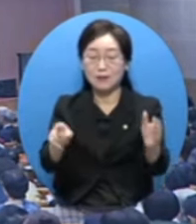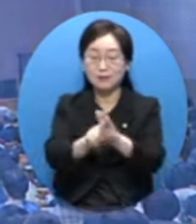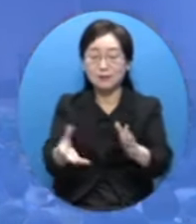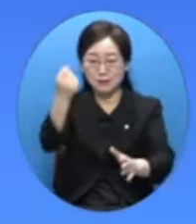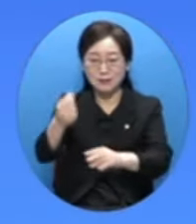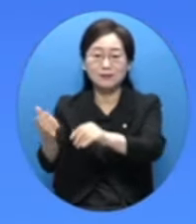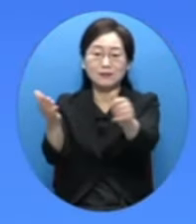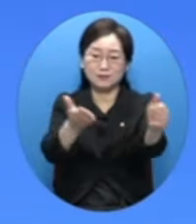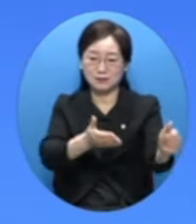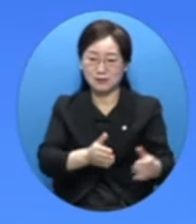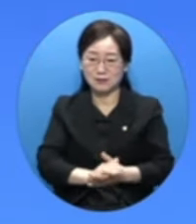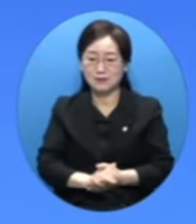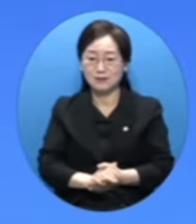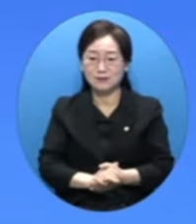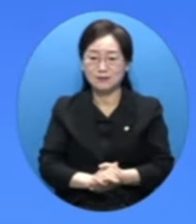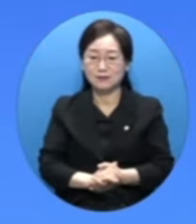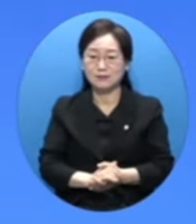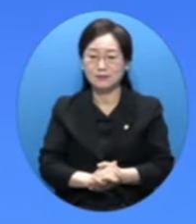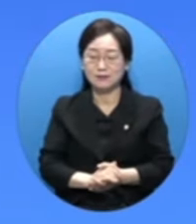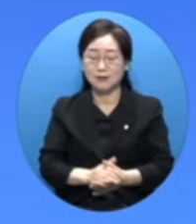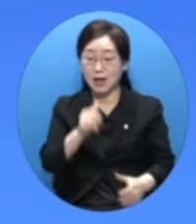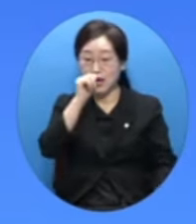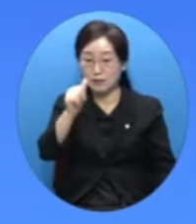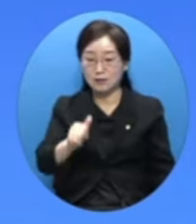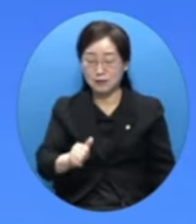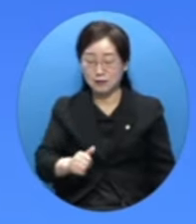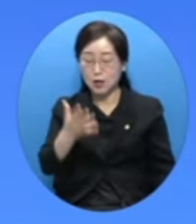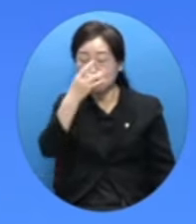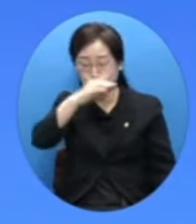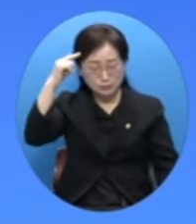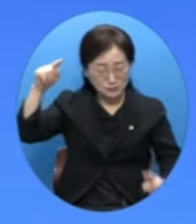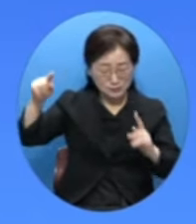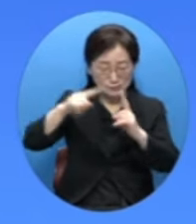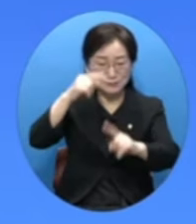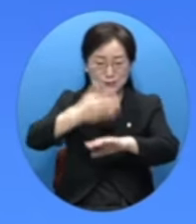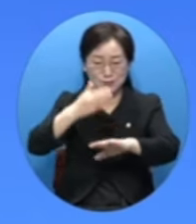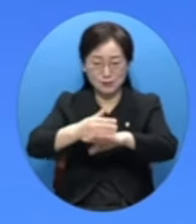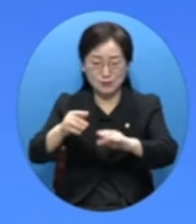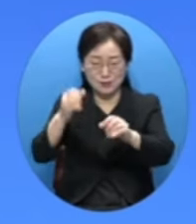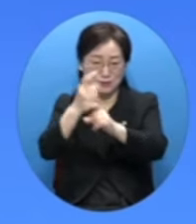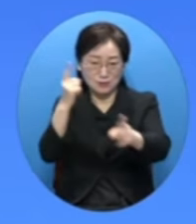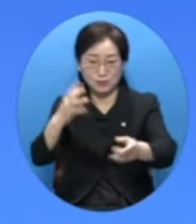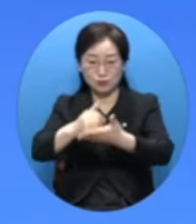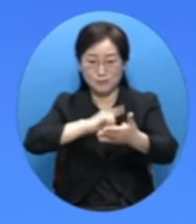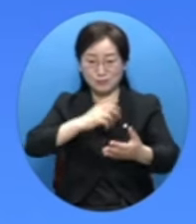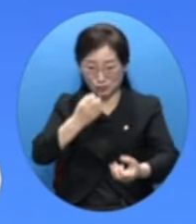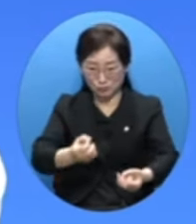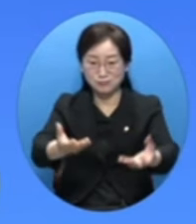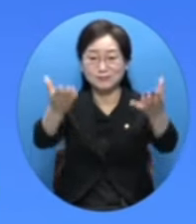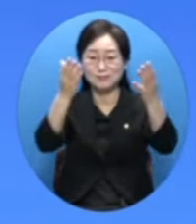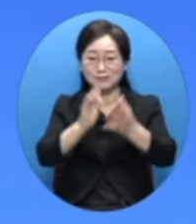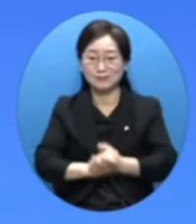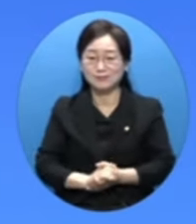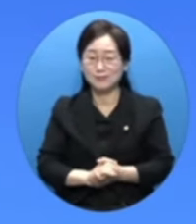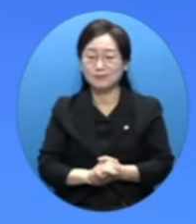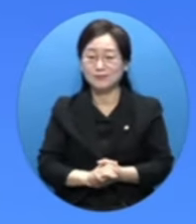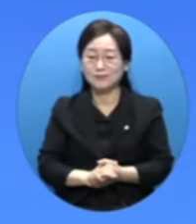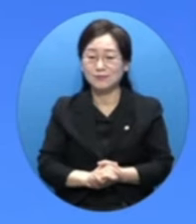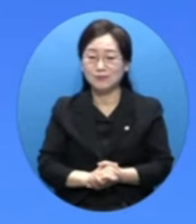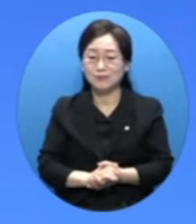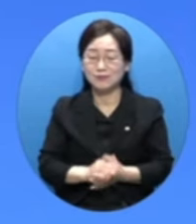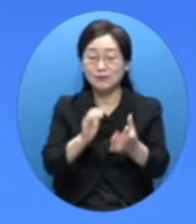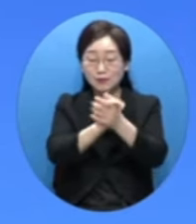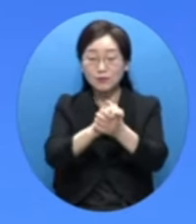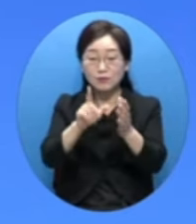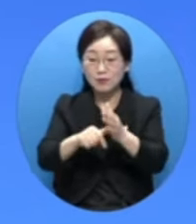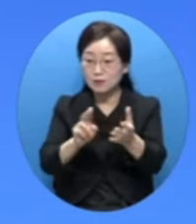사람이 되기를 바랍니다. 절대운전 절대감사로 승리하는 여러분 모두 되기를 주님으로 축원합니다. 기도할